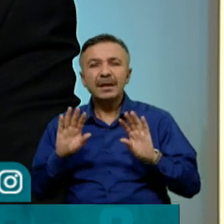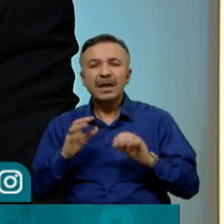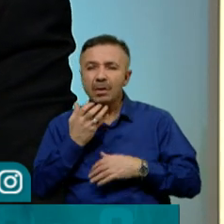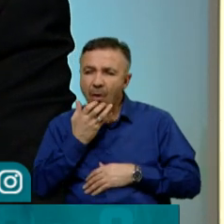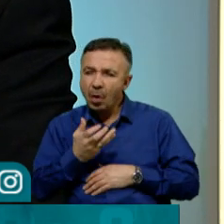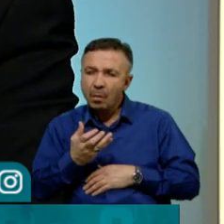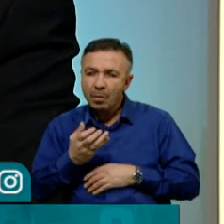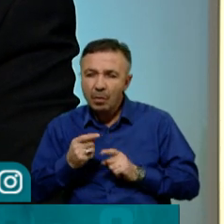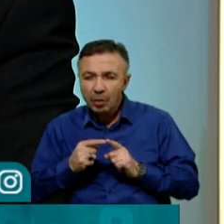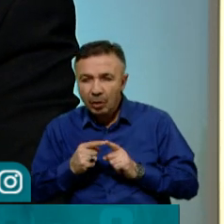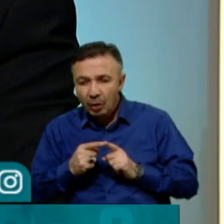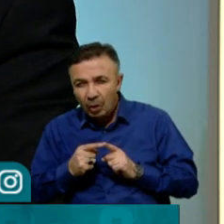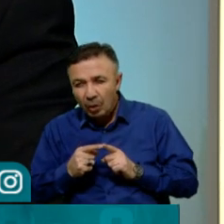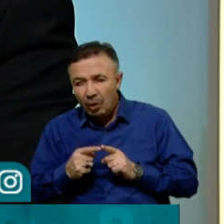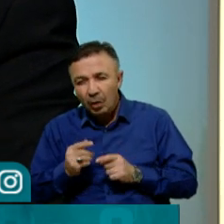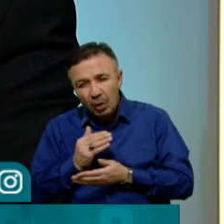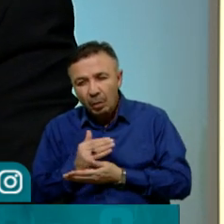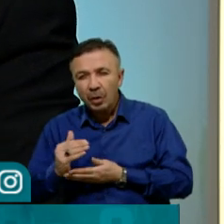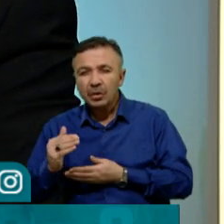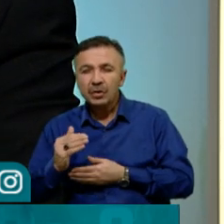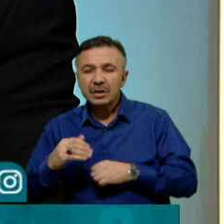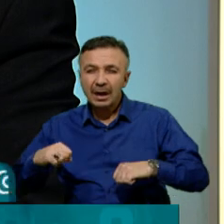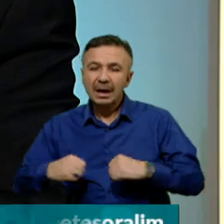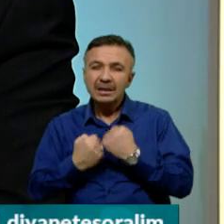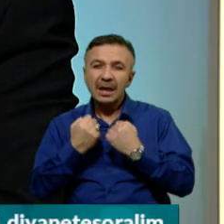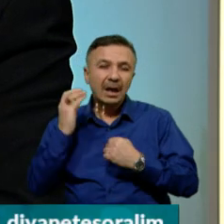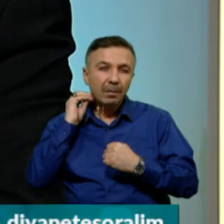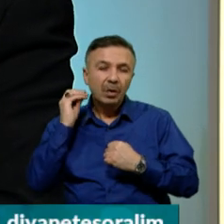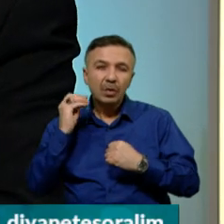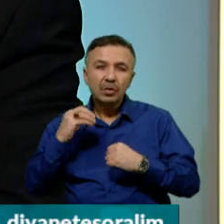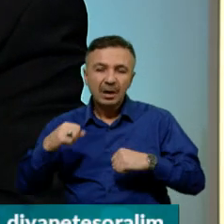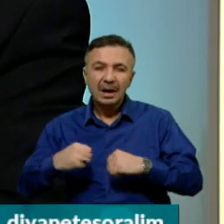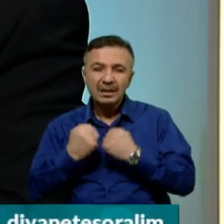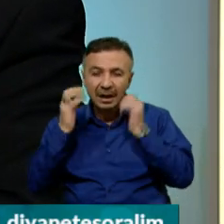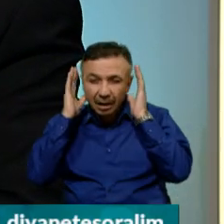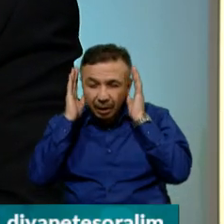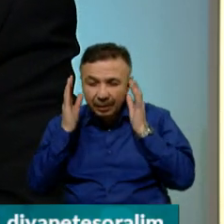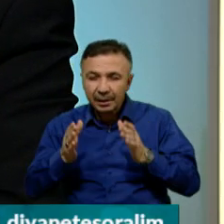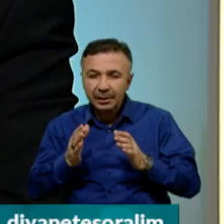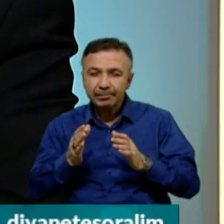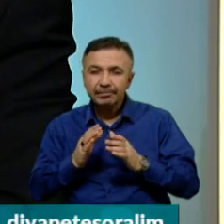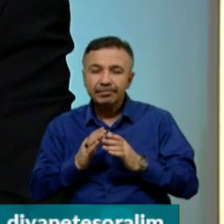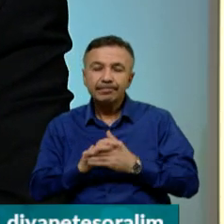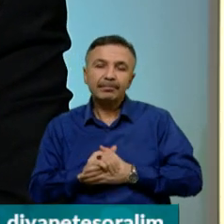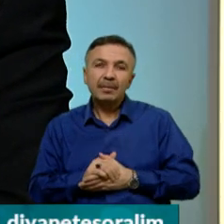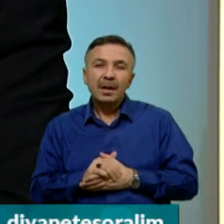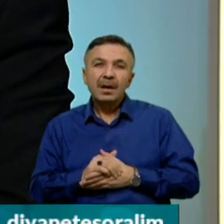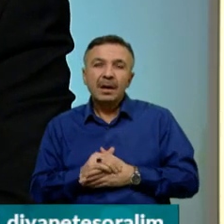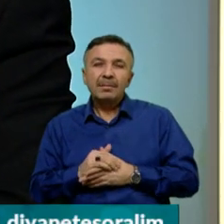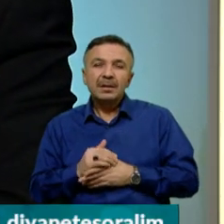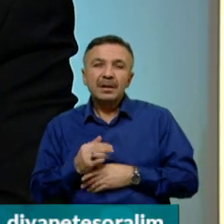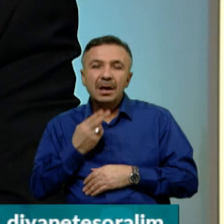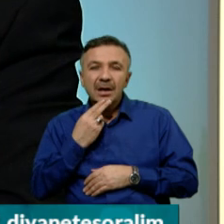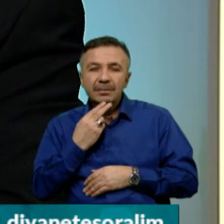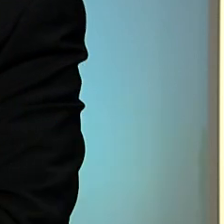bunu kaza edebilir kazanın dışında da başka bir şey gerekmez mesela hanımefendi Adet gününde dir